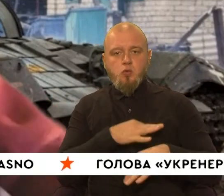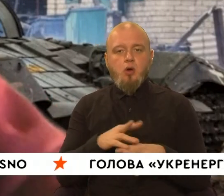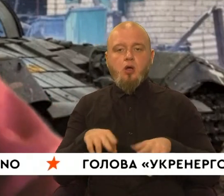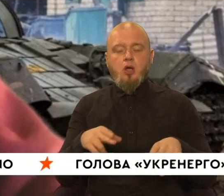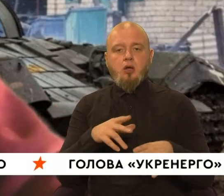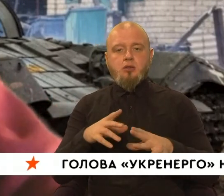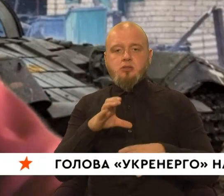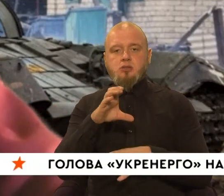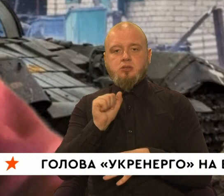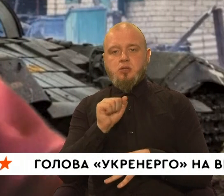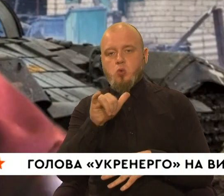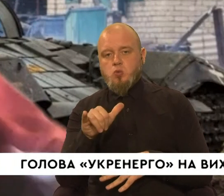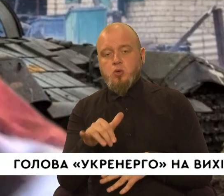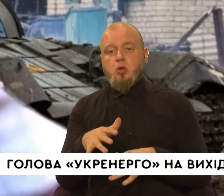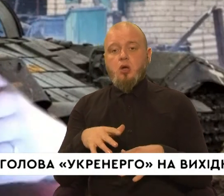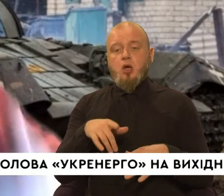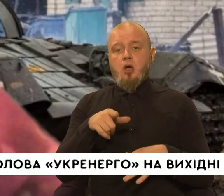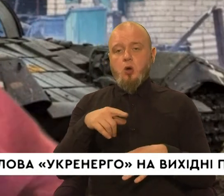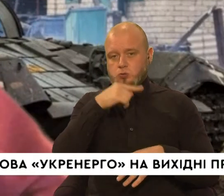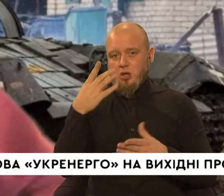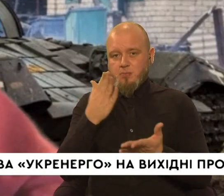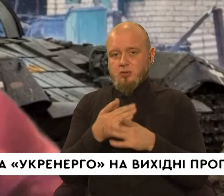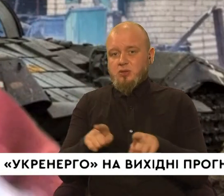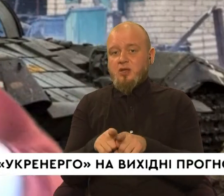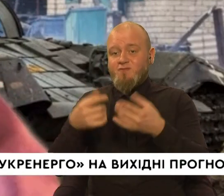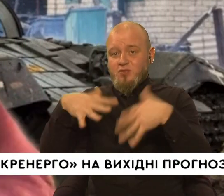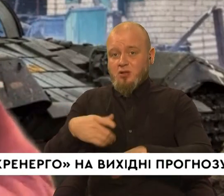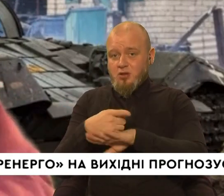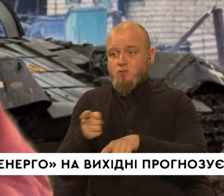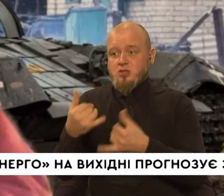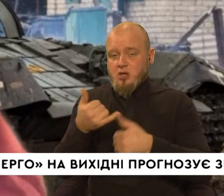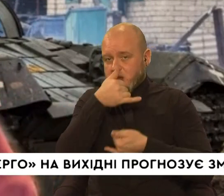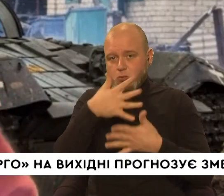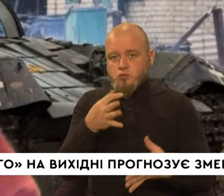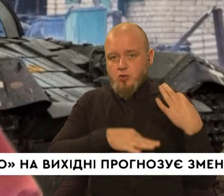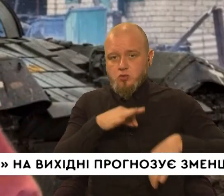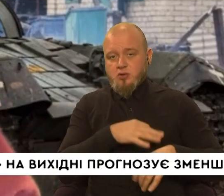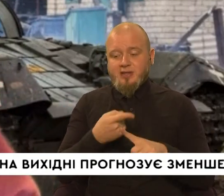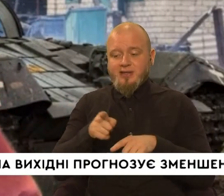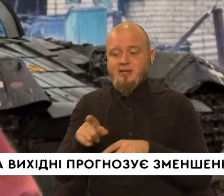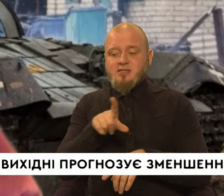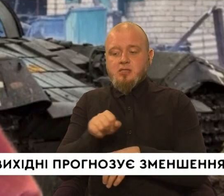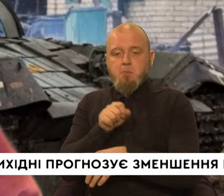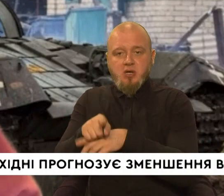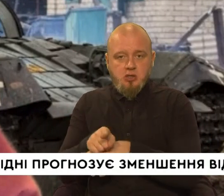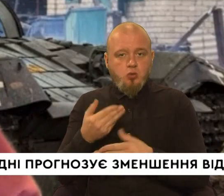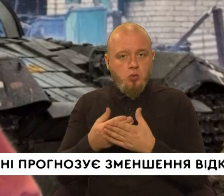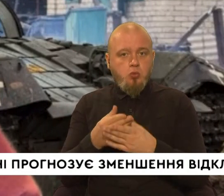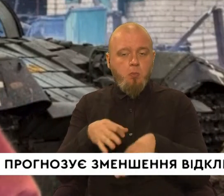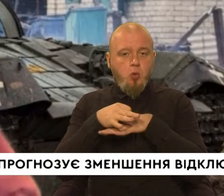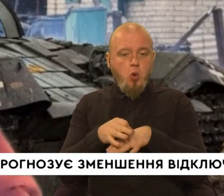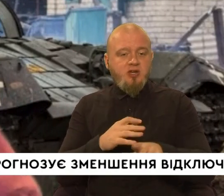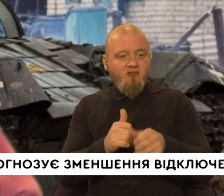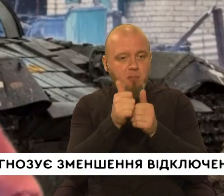як самохідну артилерію. Росіяни зазнали таких втрат у танках, що вони зараз не можуть використовувати їх за призначенням, тобто